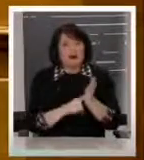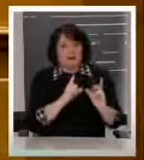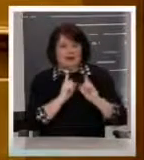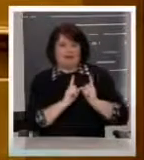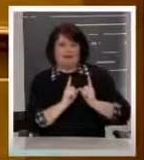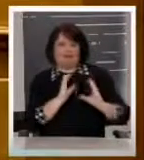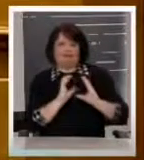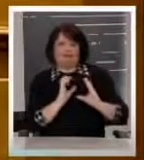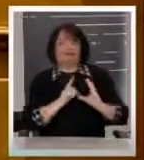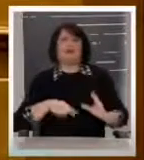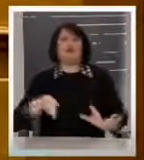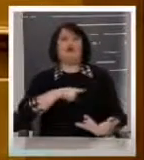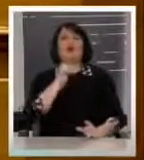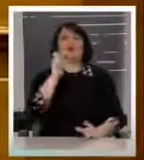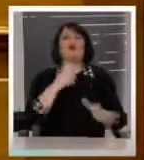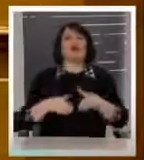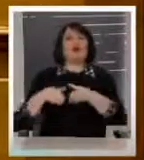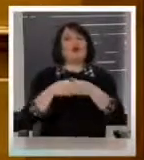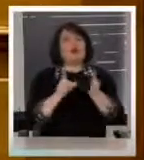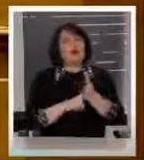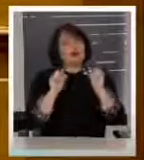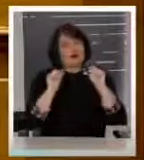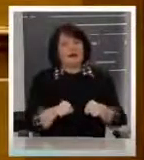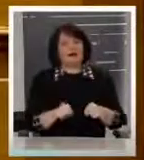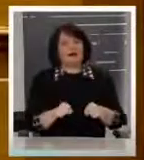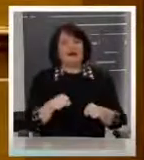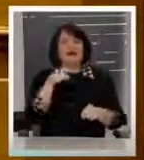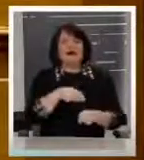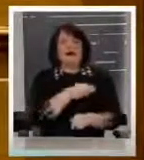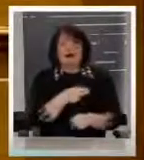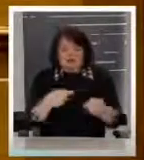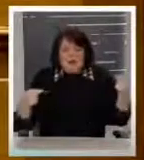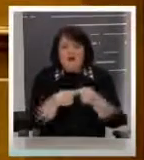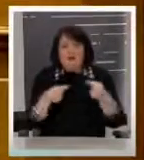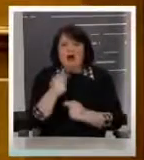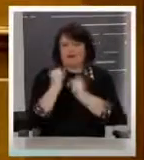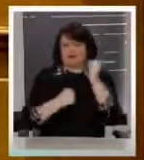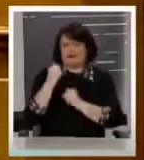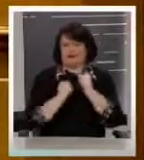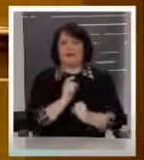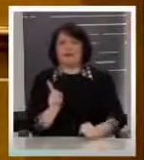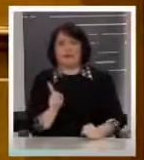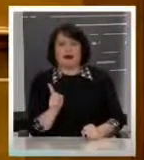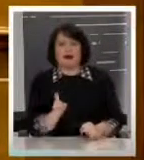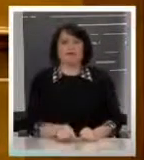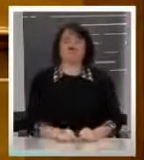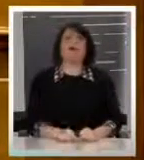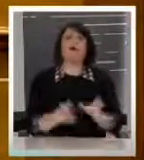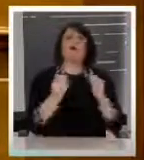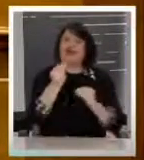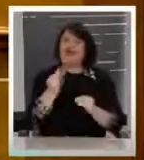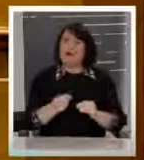και συνένεσης όλων των πολιτικών ομάδων αυτού του κοινοβουλίου και όχι πεδίο αντιπαράθεση και διαφωνιών. Έχουμε σε πολλά να